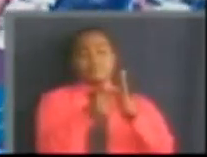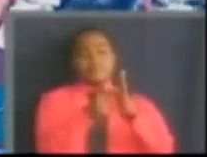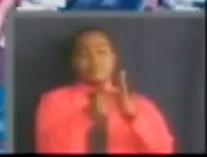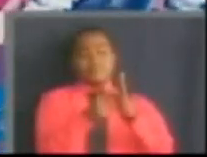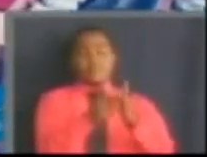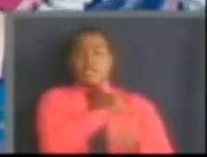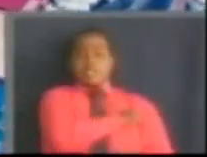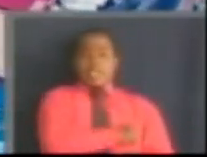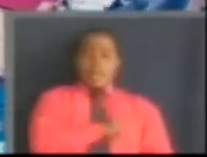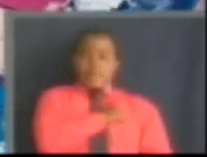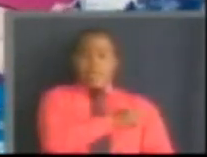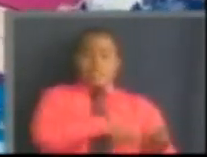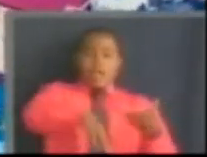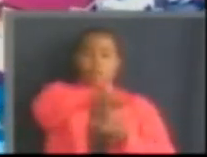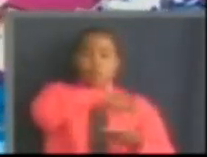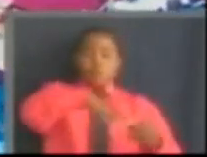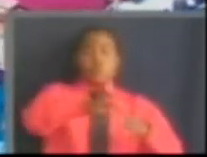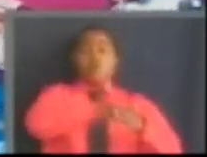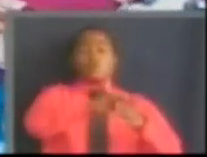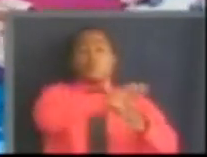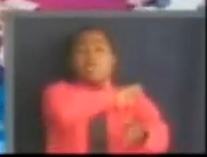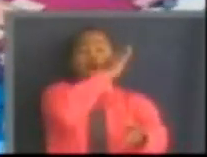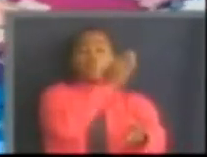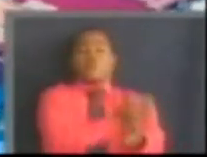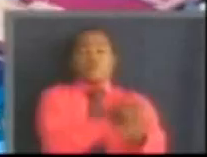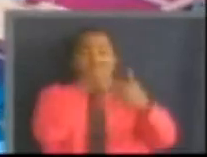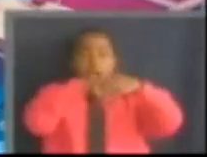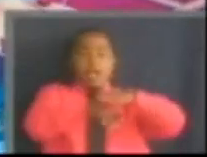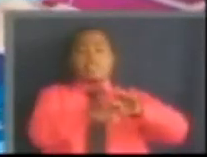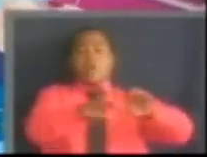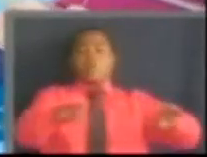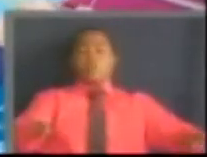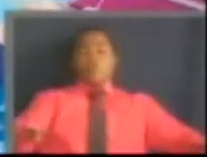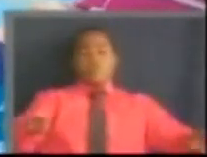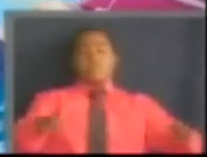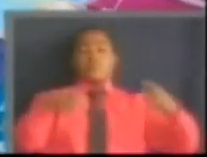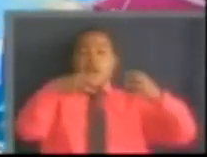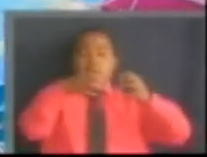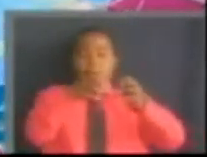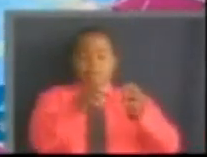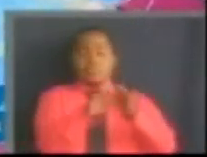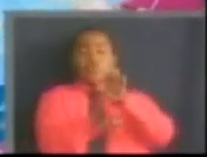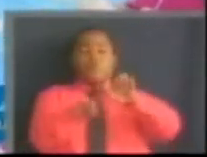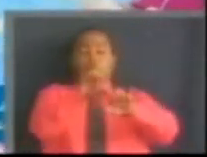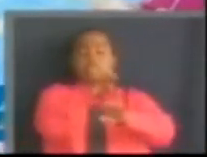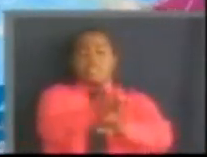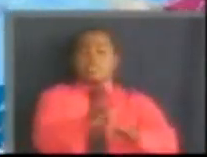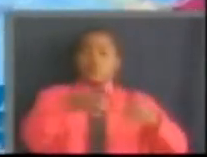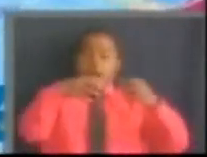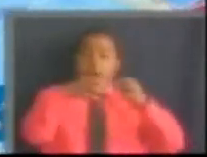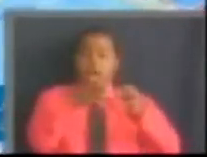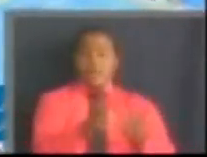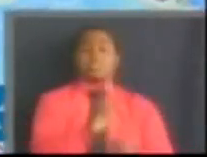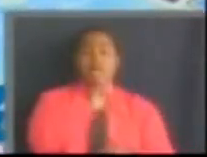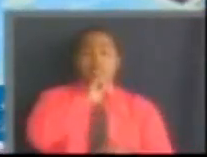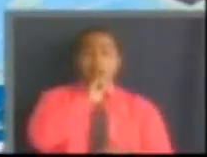tabia za vurugu kwa kutumia nguvu na mabavu ndani ya ukumbi wa kikao cha kamati, mwenyekiti wa kamati ataamuru